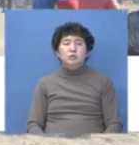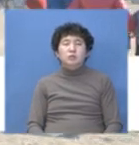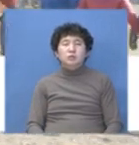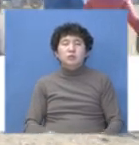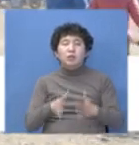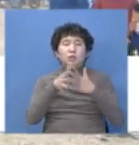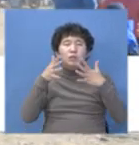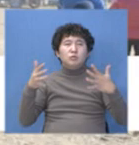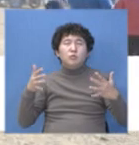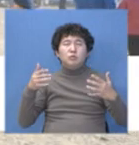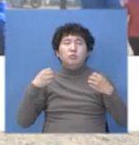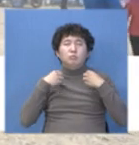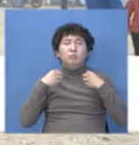шараға.